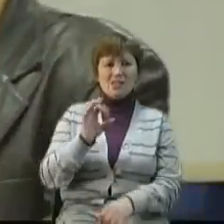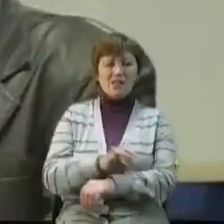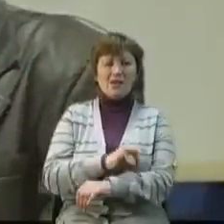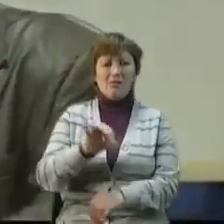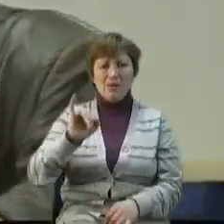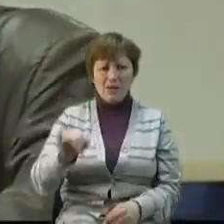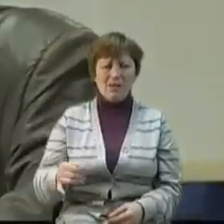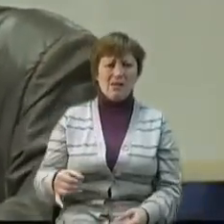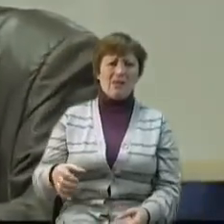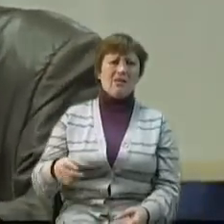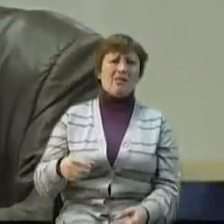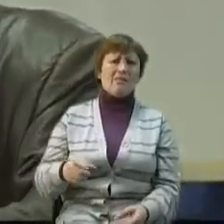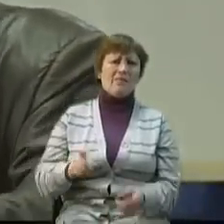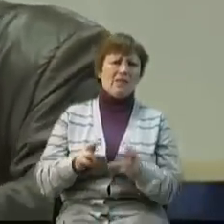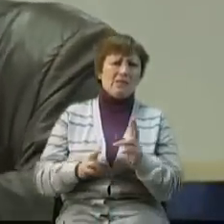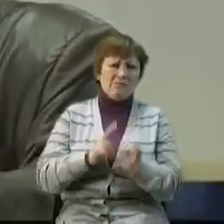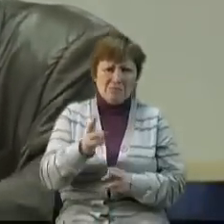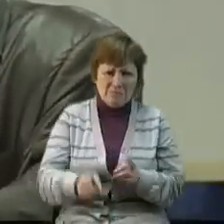пилит там, знаете.